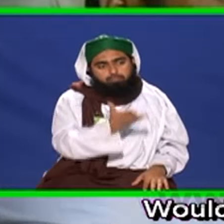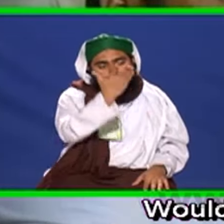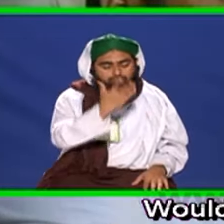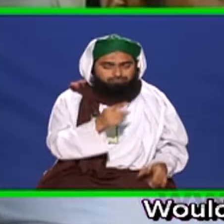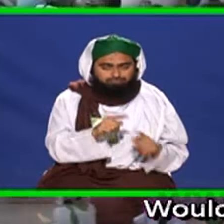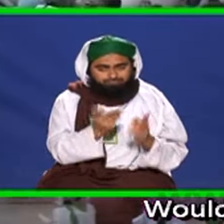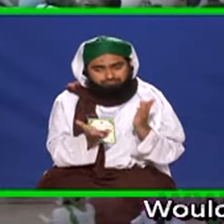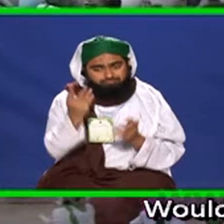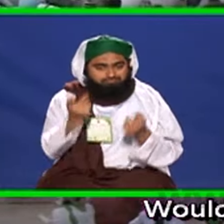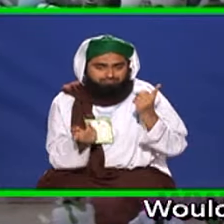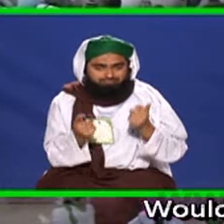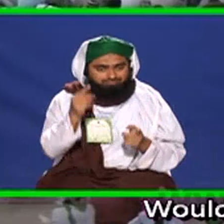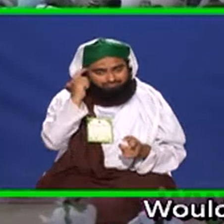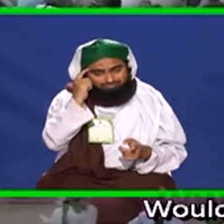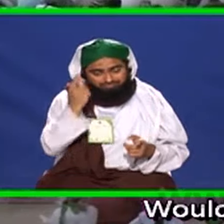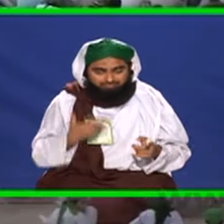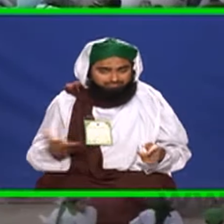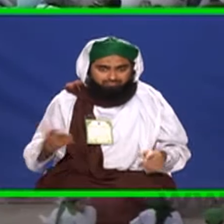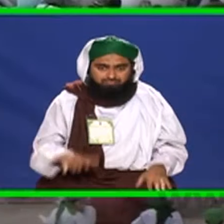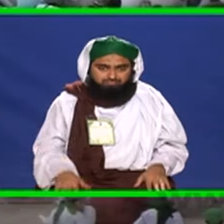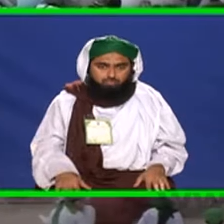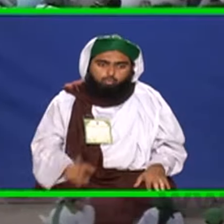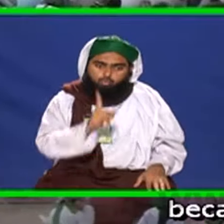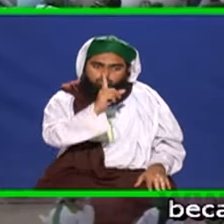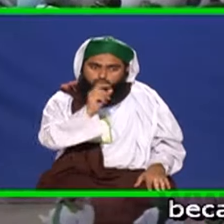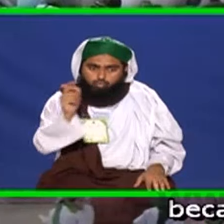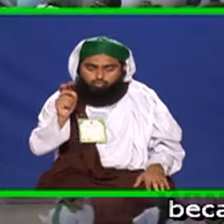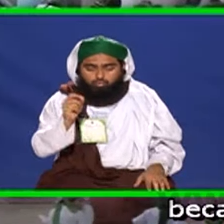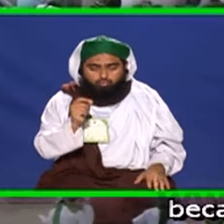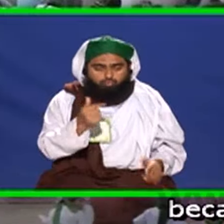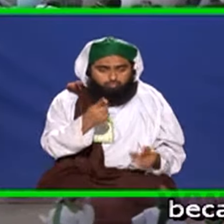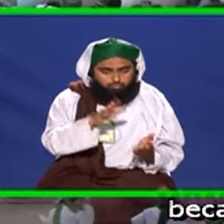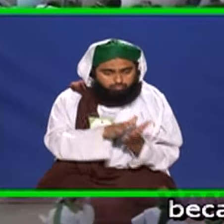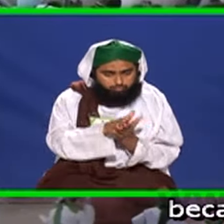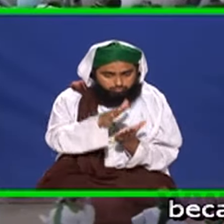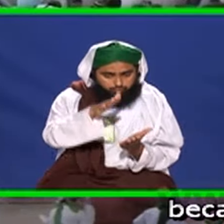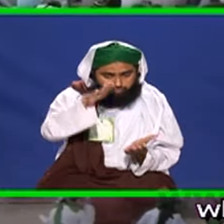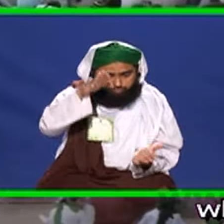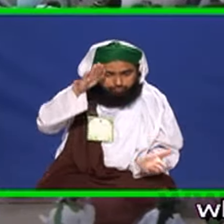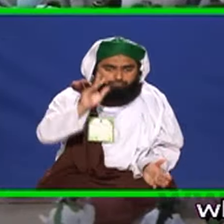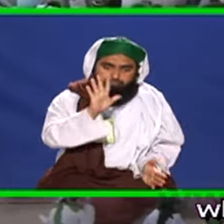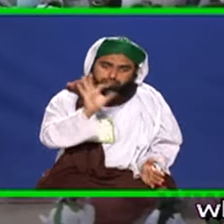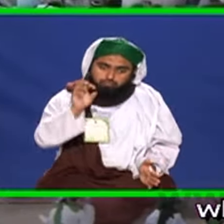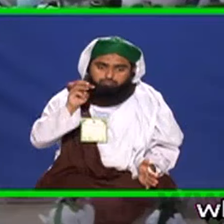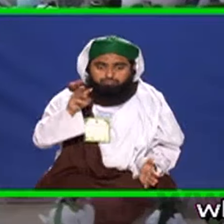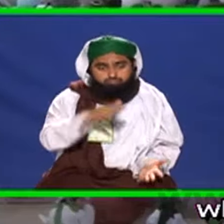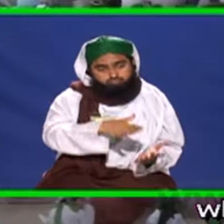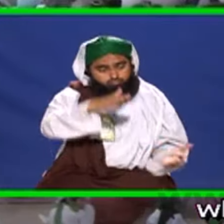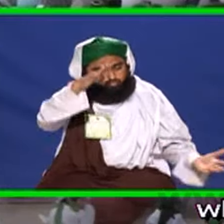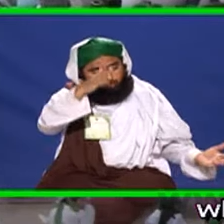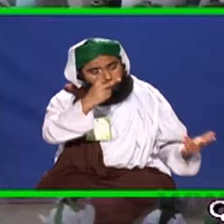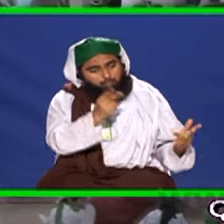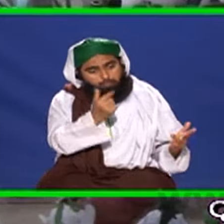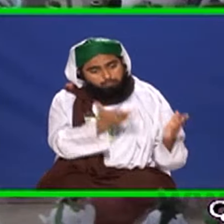بڑھ گئے یا پچاس ہزار نوٹ بڑھ گئے؟ پچاس ہزار بڑھ گئے نا, کہ سو سو کے ہیں پچاس ہزار نوٹ اور ایک ایک روپے کے لاکھ